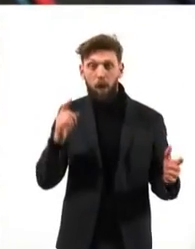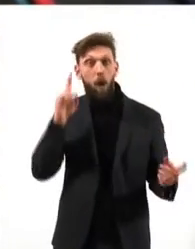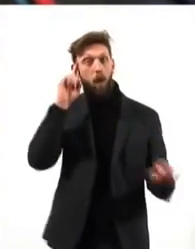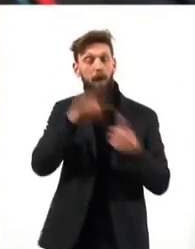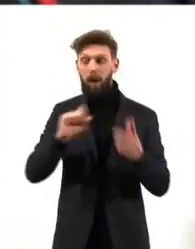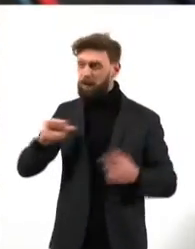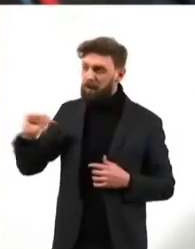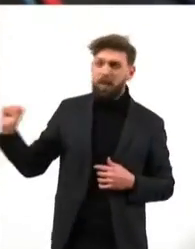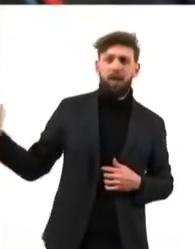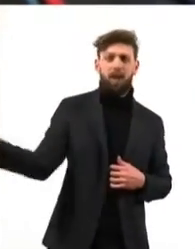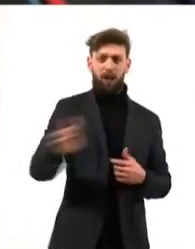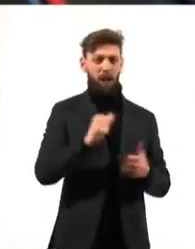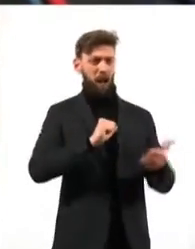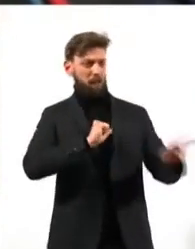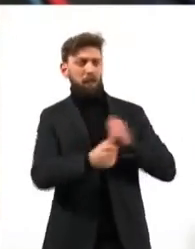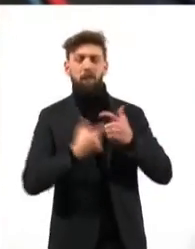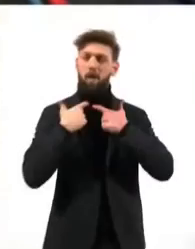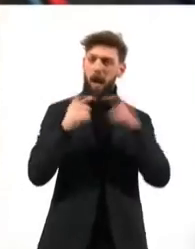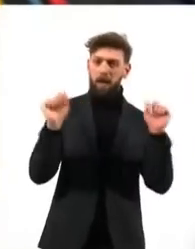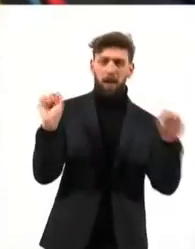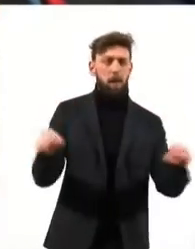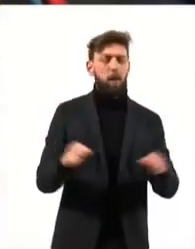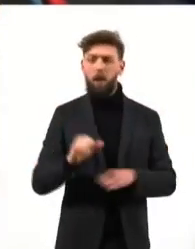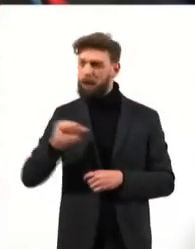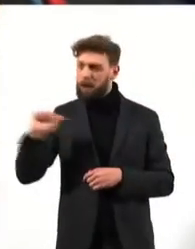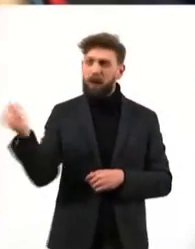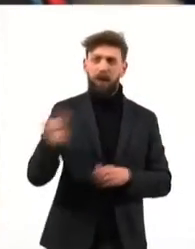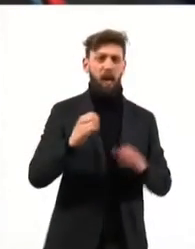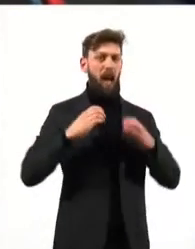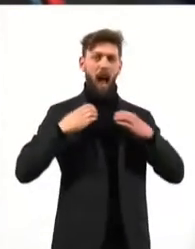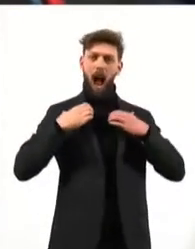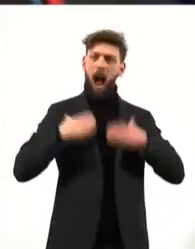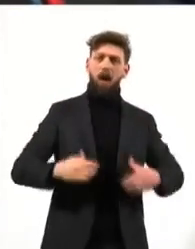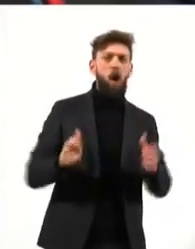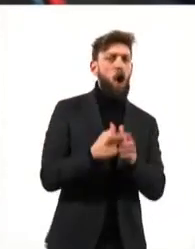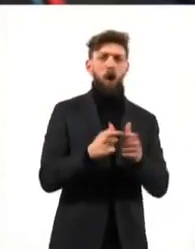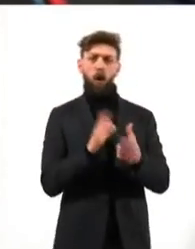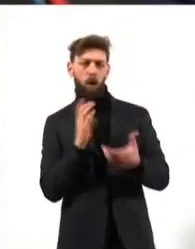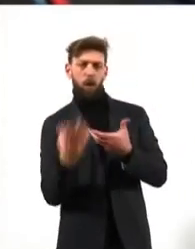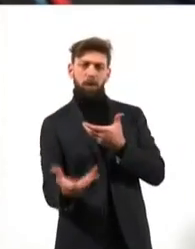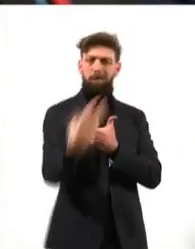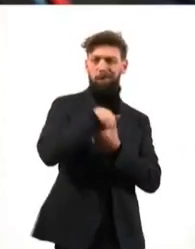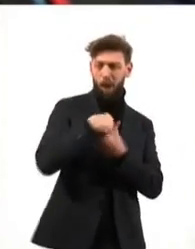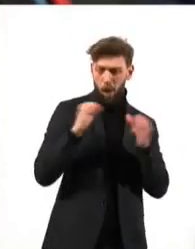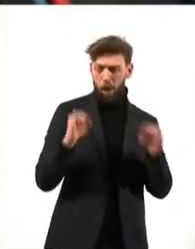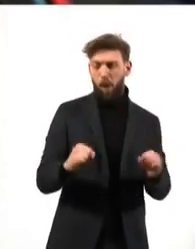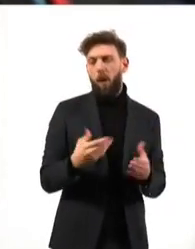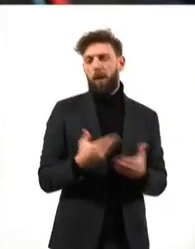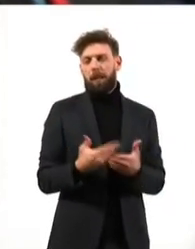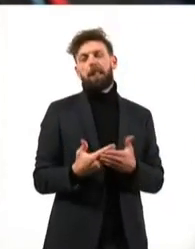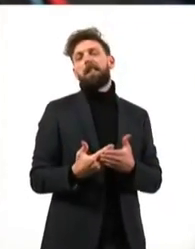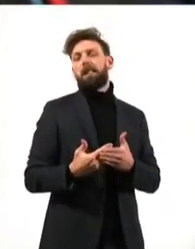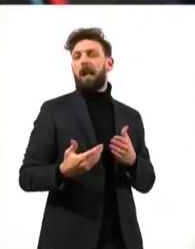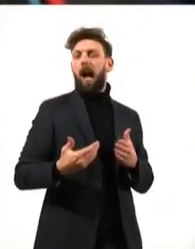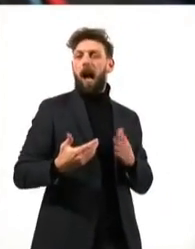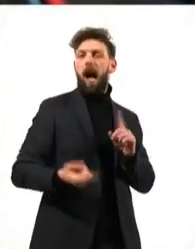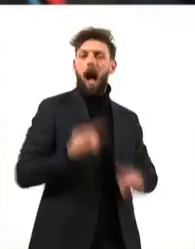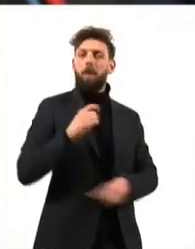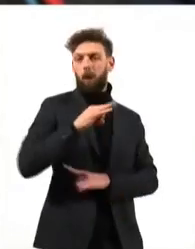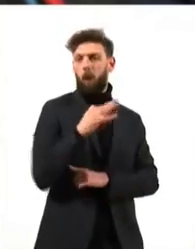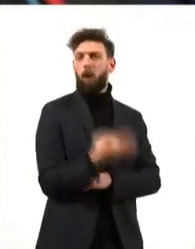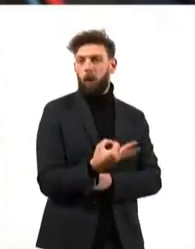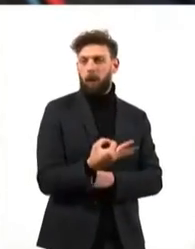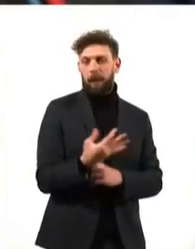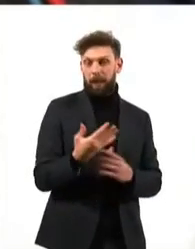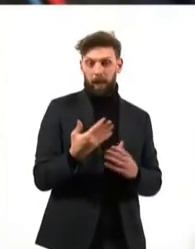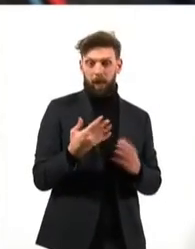sport, puisse aller dans un club sportif. C'est vraiment, je vous dis, quelque chose qui nous semble très important et sur lequel on a